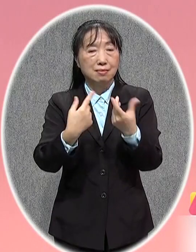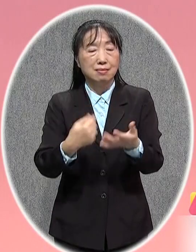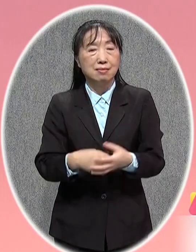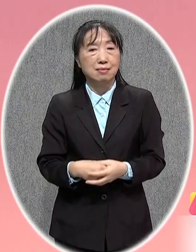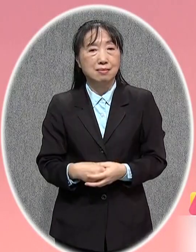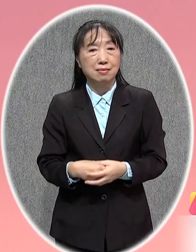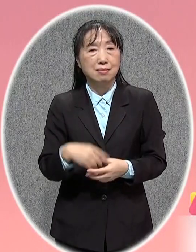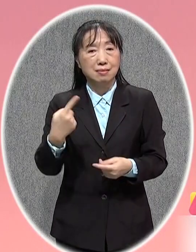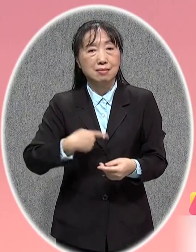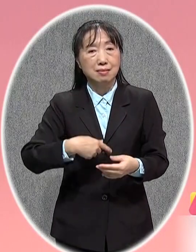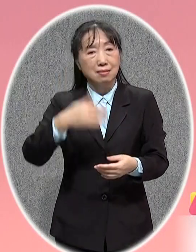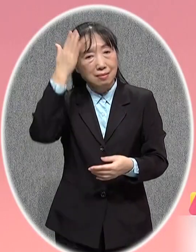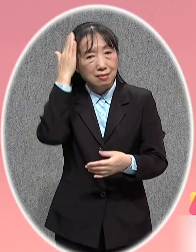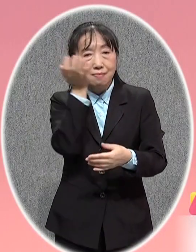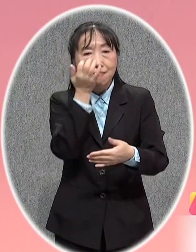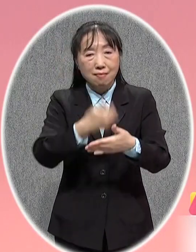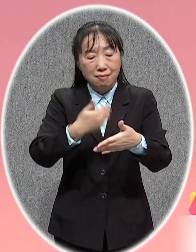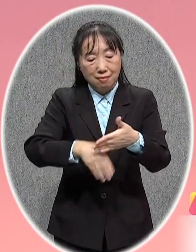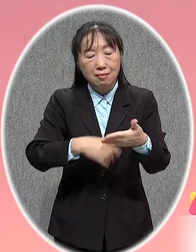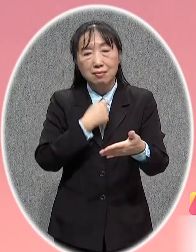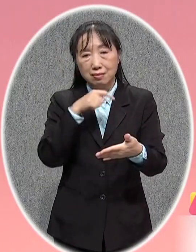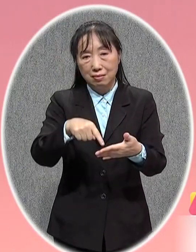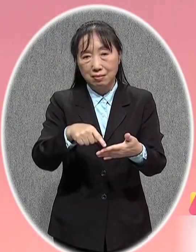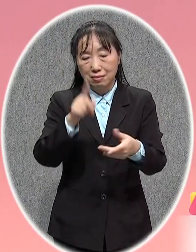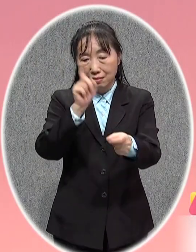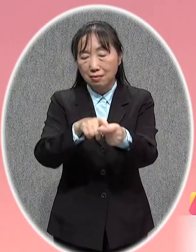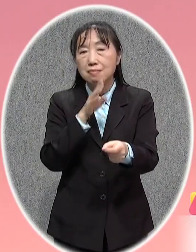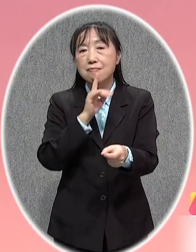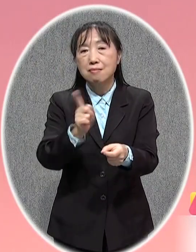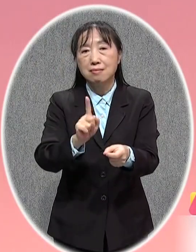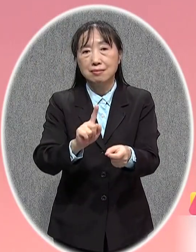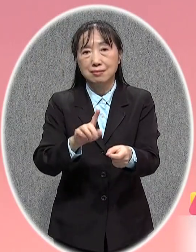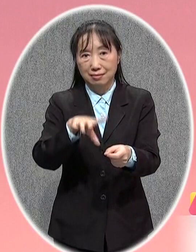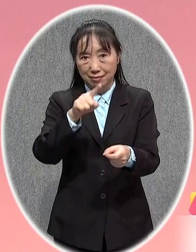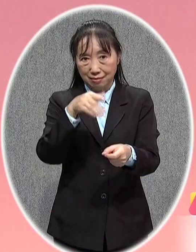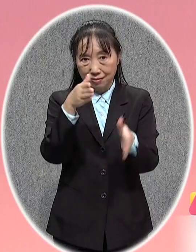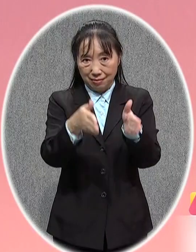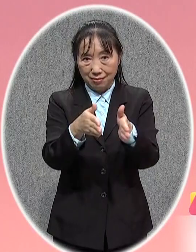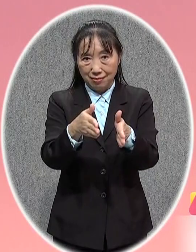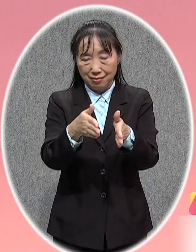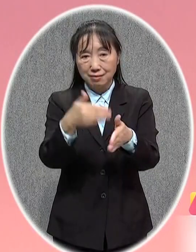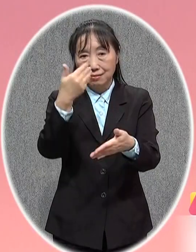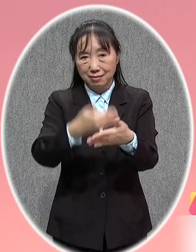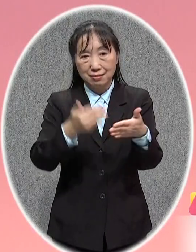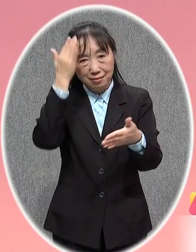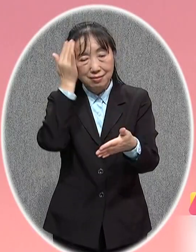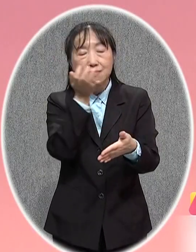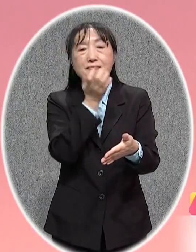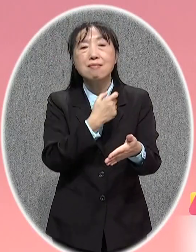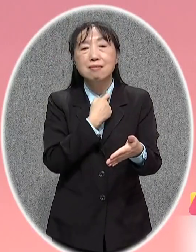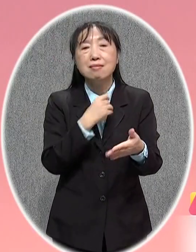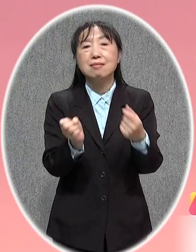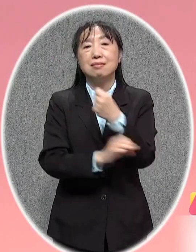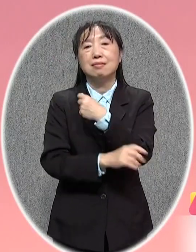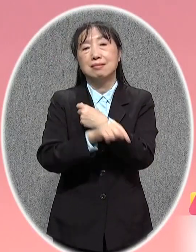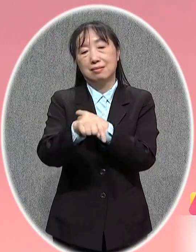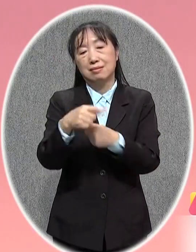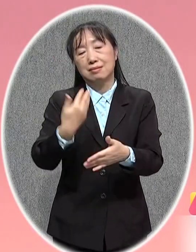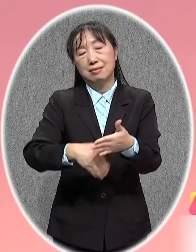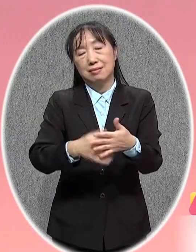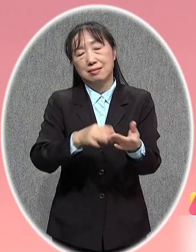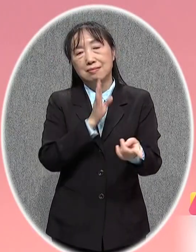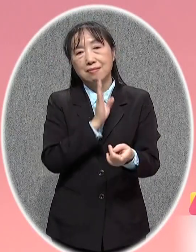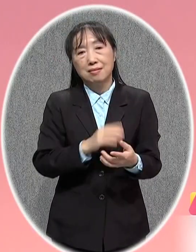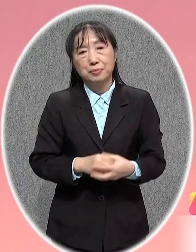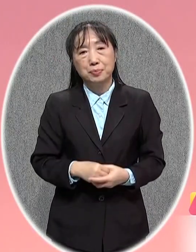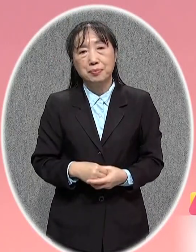那个要减碳的目标里面，其实最优先要被拿出来讲的就是要减煤，因为减煤的那个